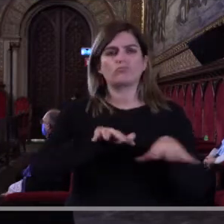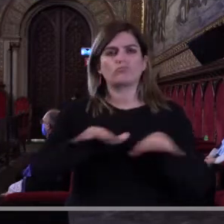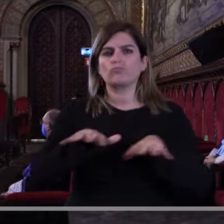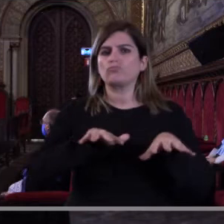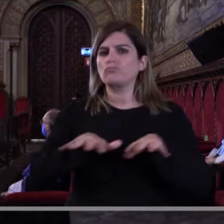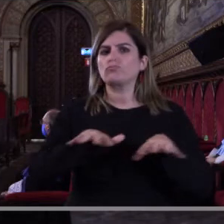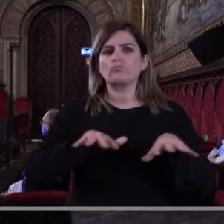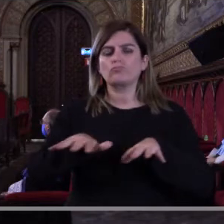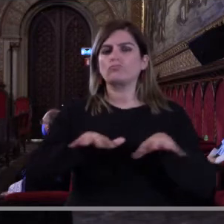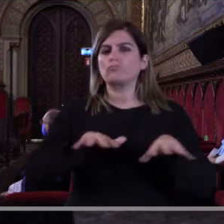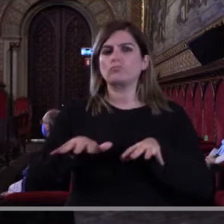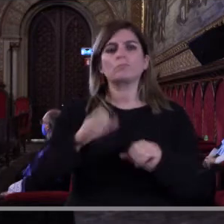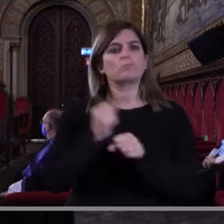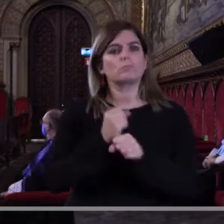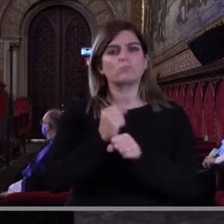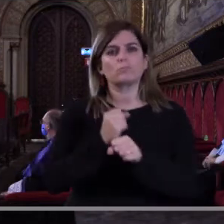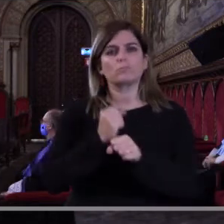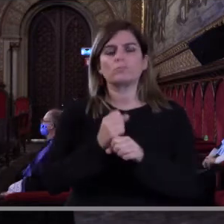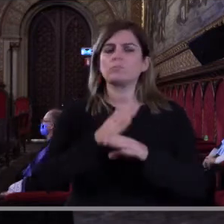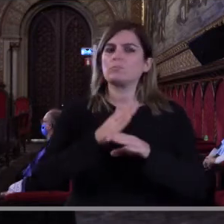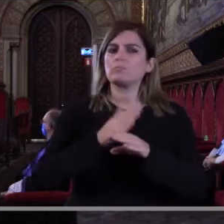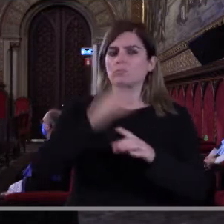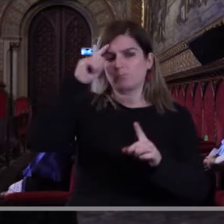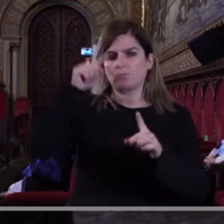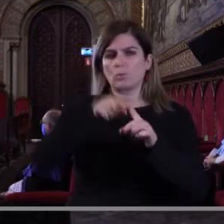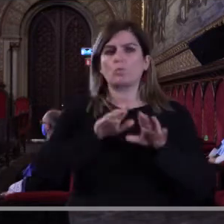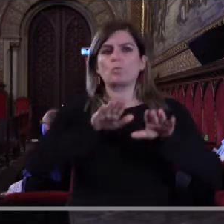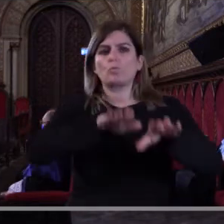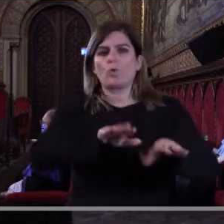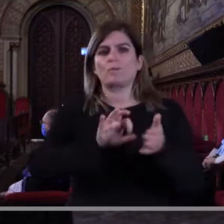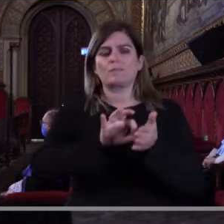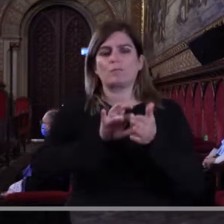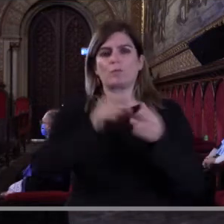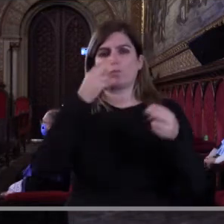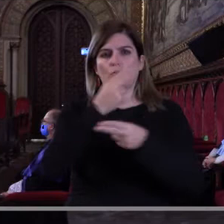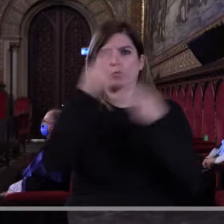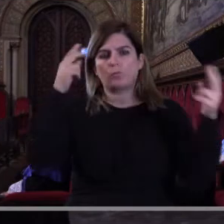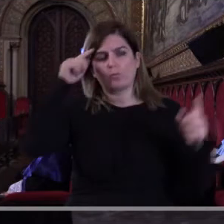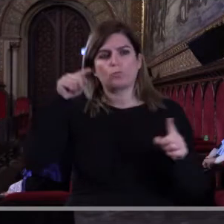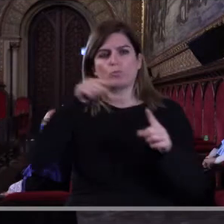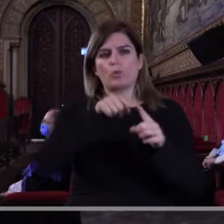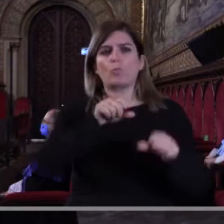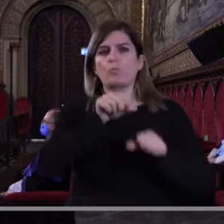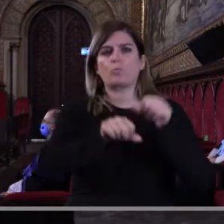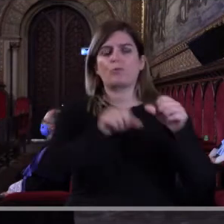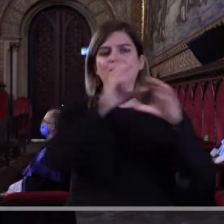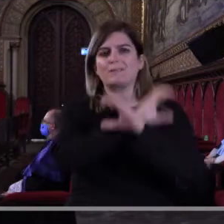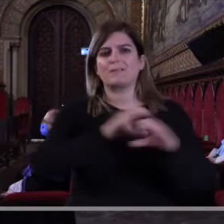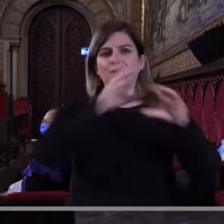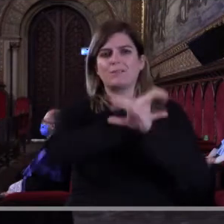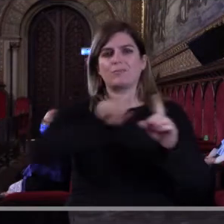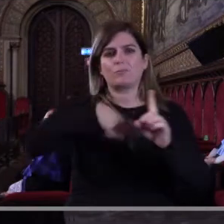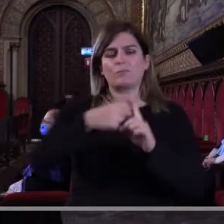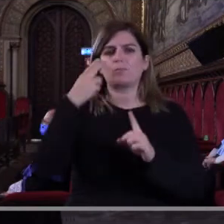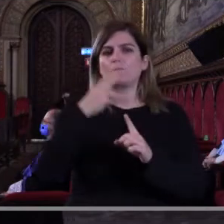s'ha bolcat en la seva funció de servei públic per tal de liderar el progrés científic i reformar el seu compromís